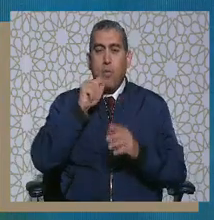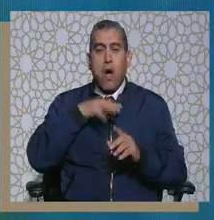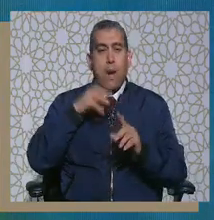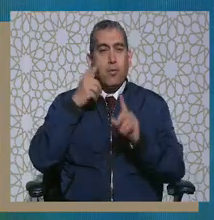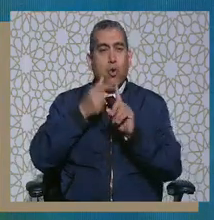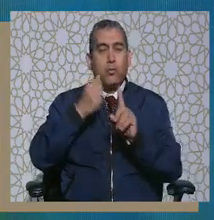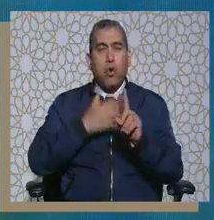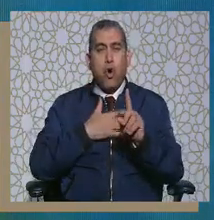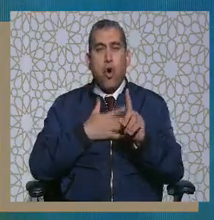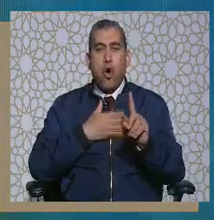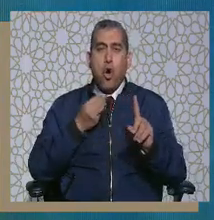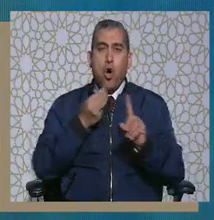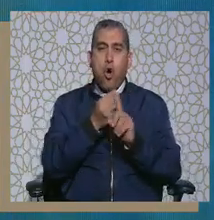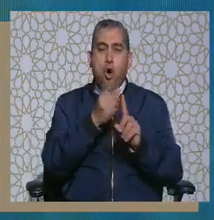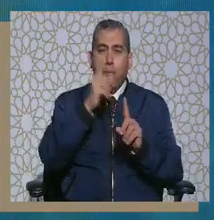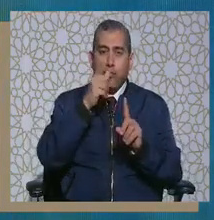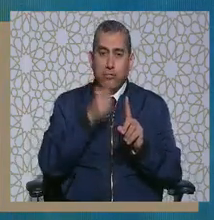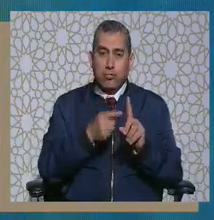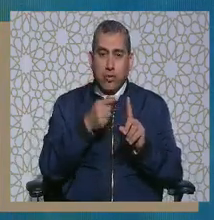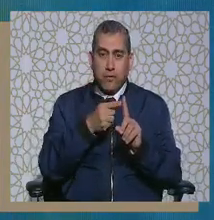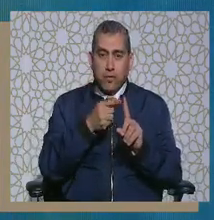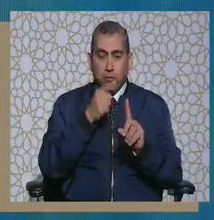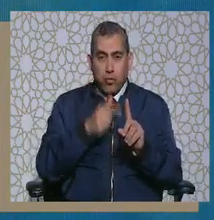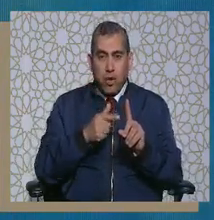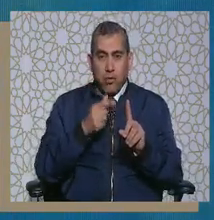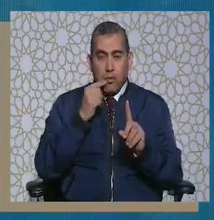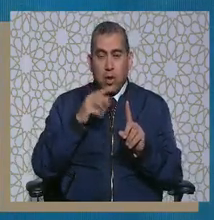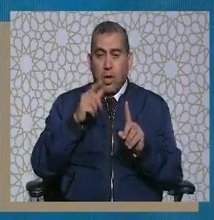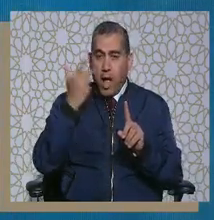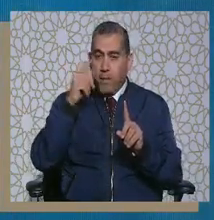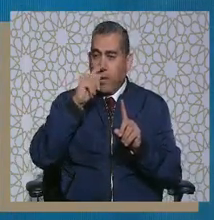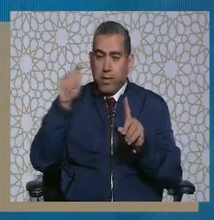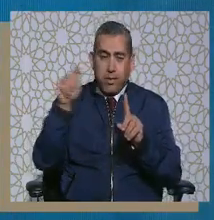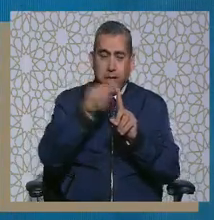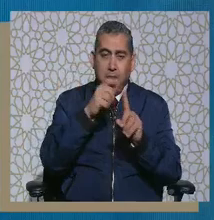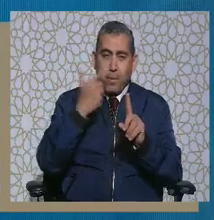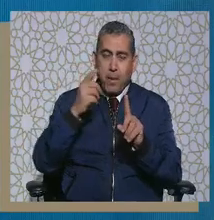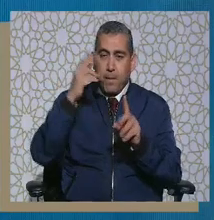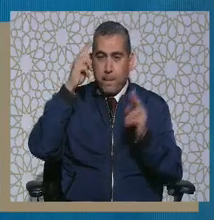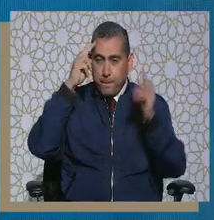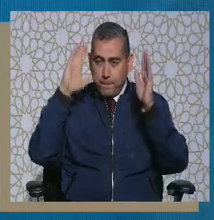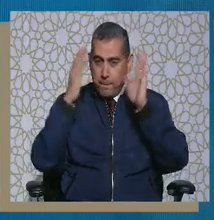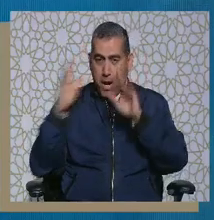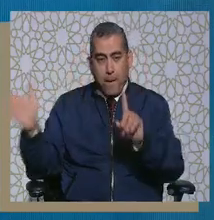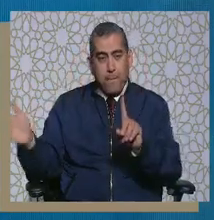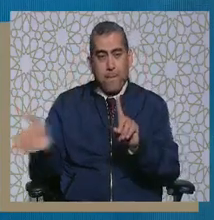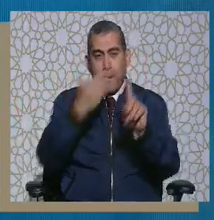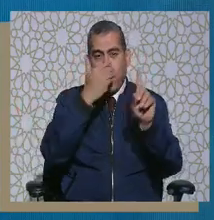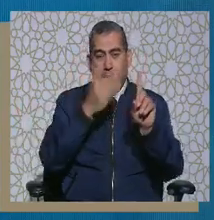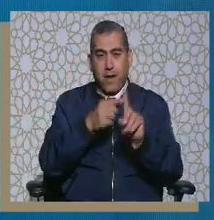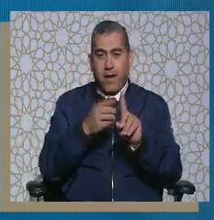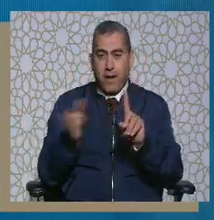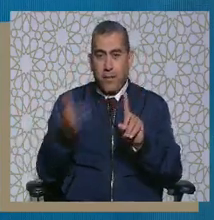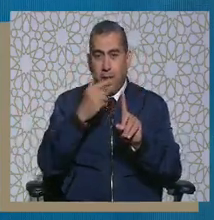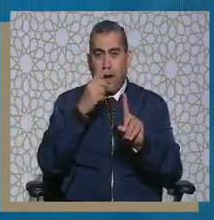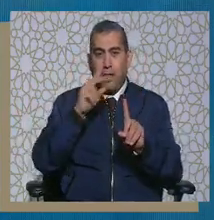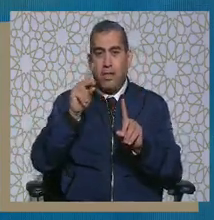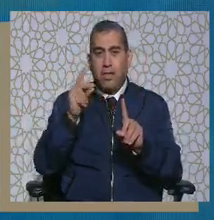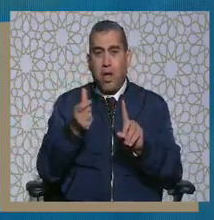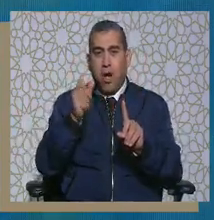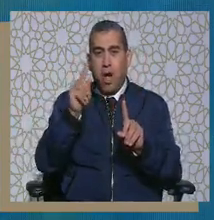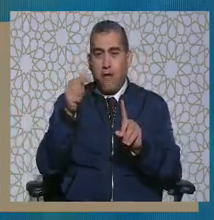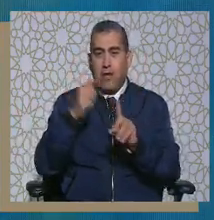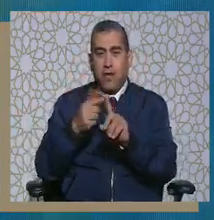وقره عيني يا رسول الله ماه اظلم وخرج من مكه وظلم في الطائف وحتى